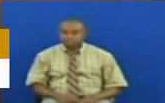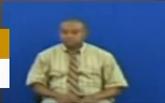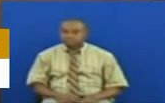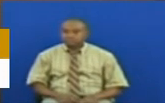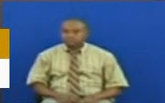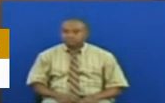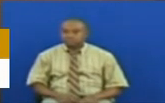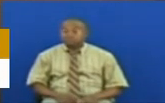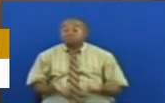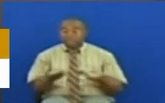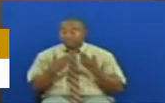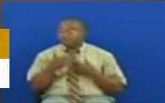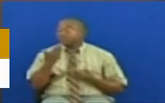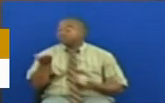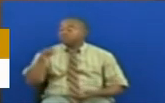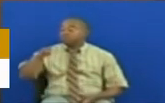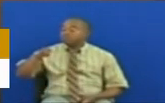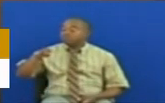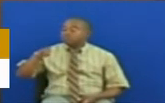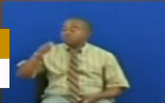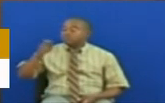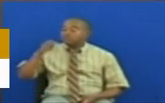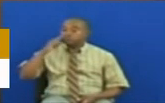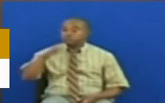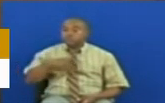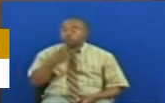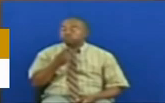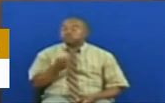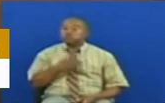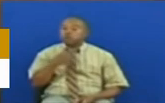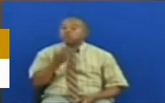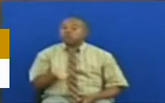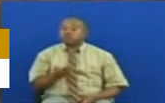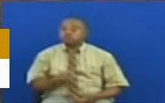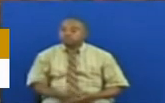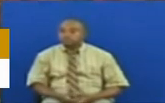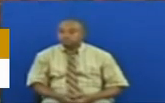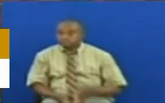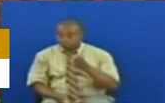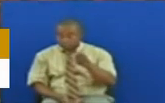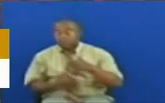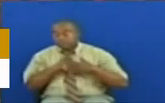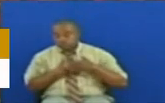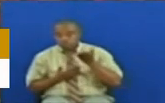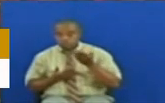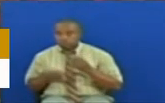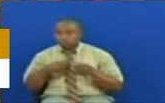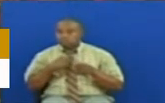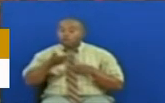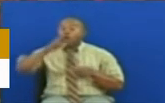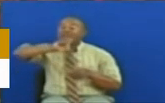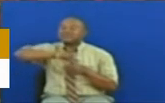Mheshimiwa Stamatiko, unataka kuongea kitu? Naona umeweka mic sasa. Nashukuru Mheshimiwa Spika, nyongeza tu